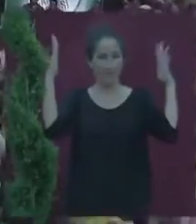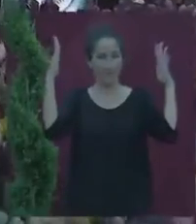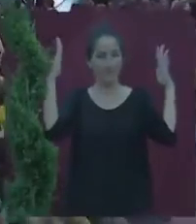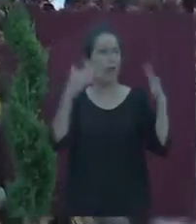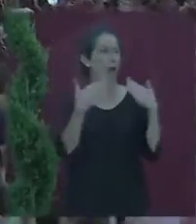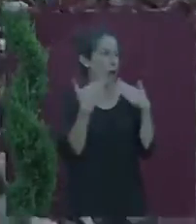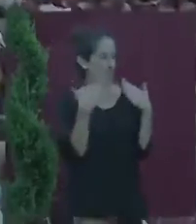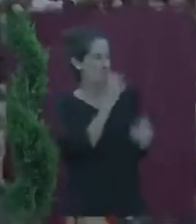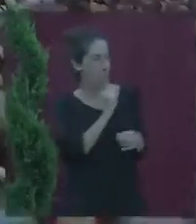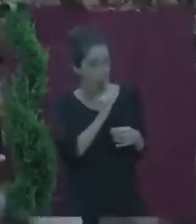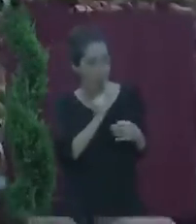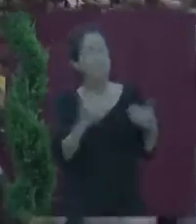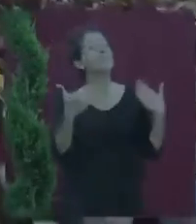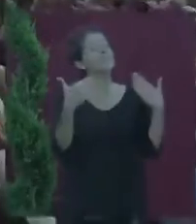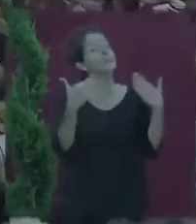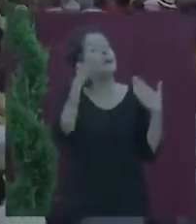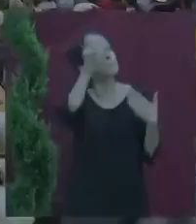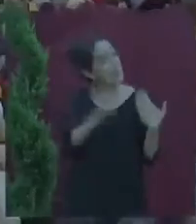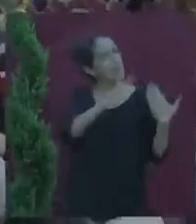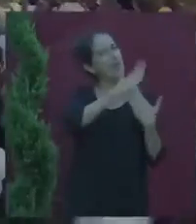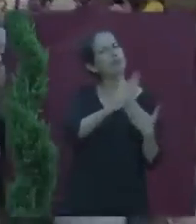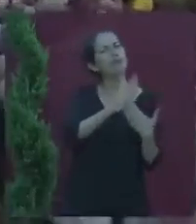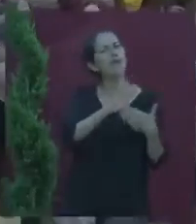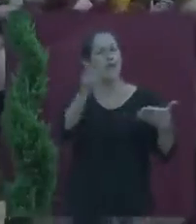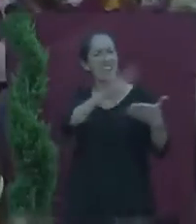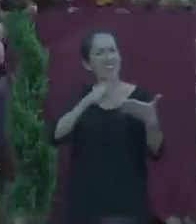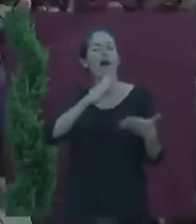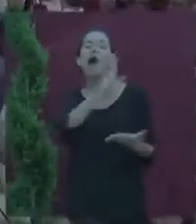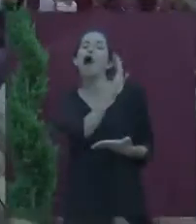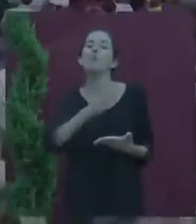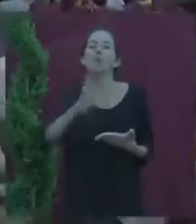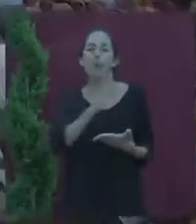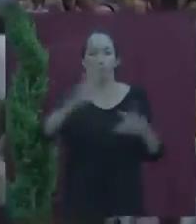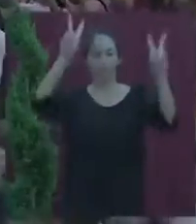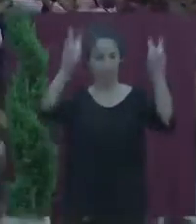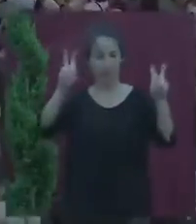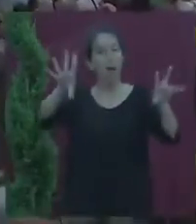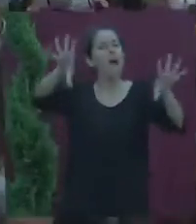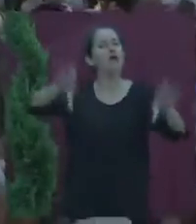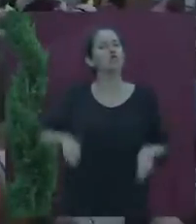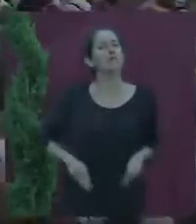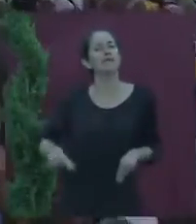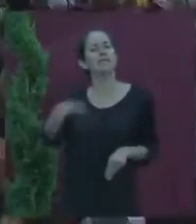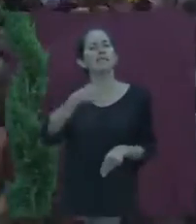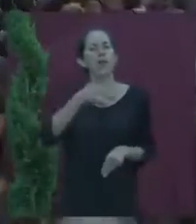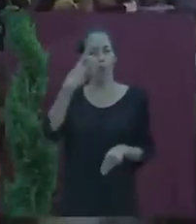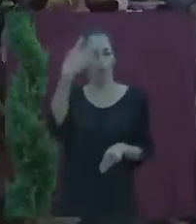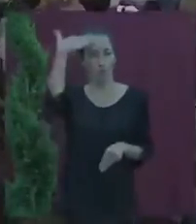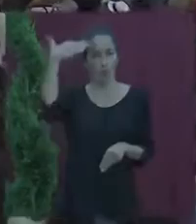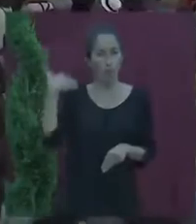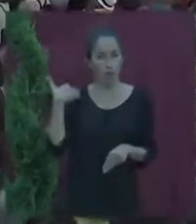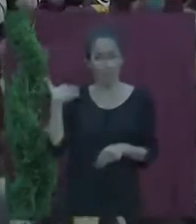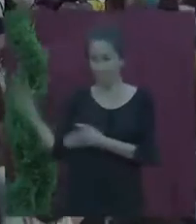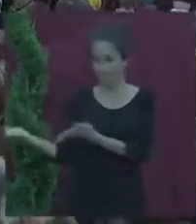Guapa. La Montserrat ens dirà el poema Assumiràs la veu d'un poble.